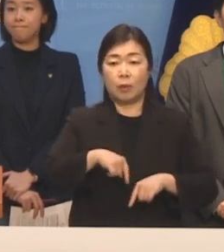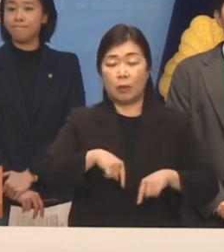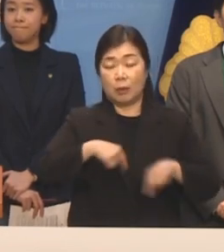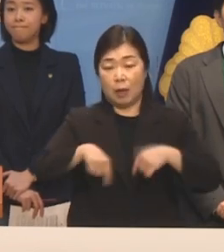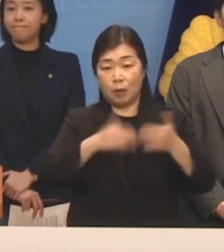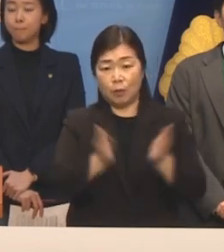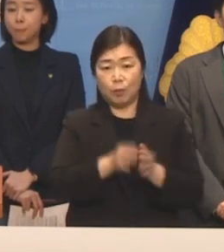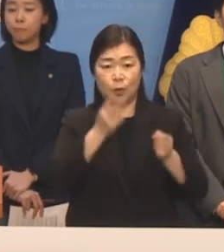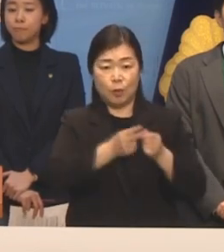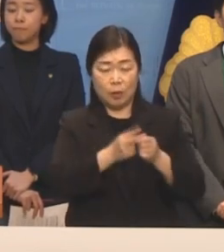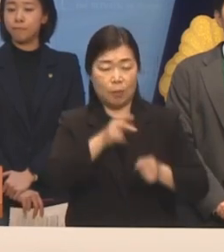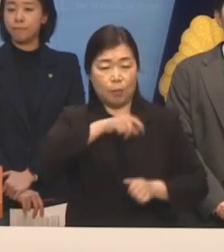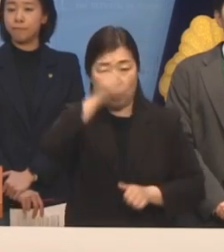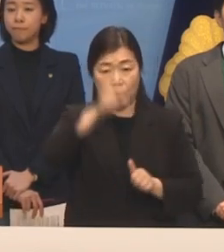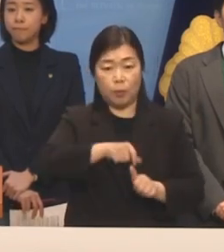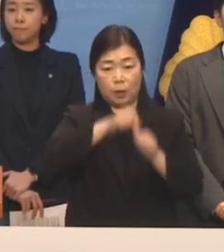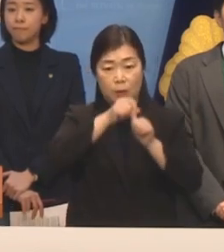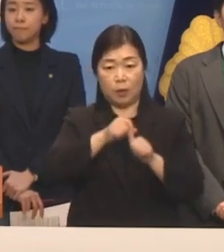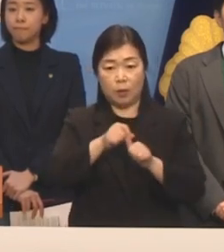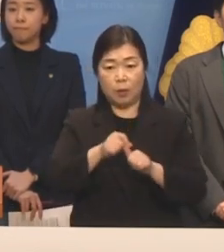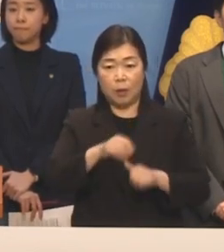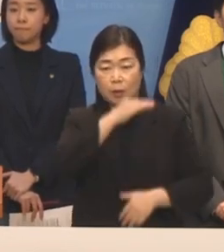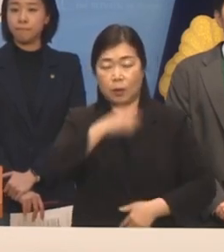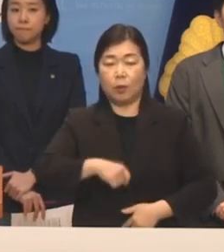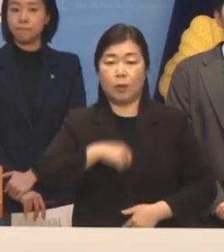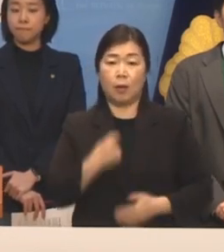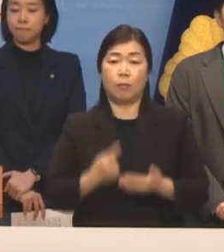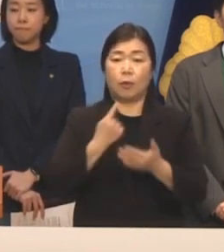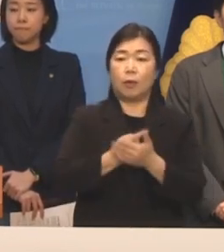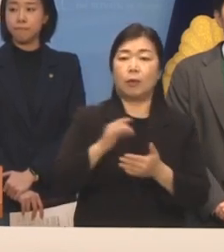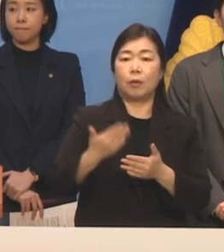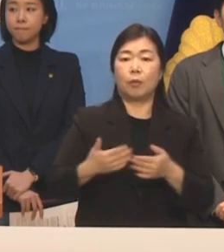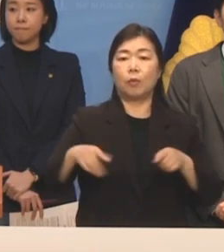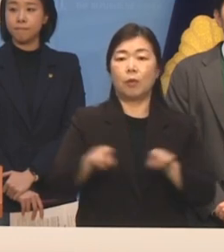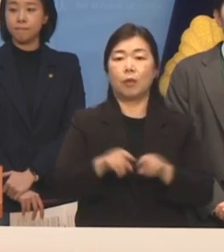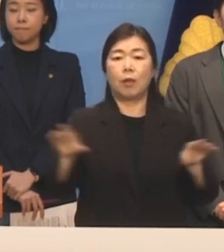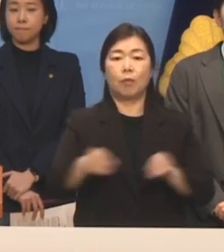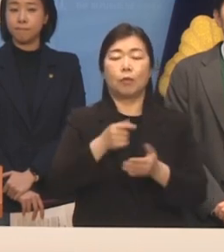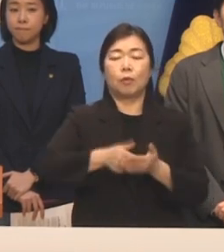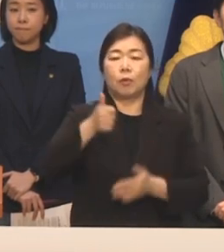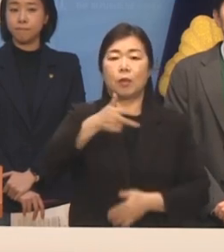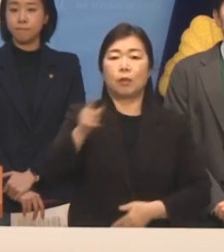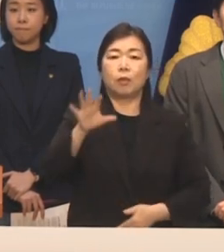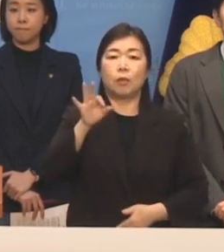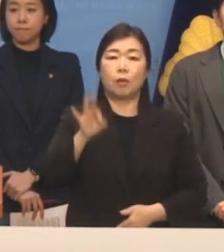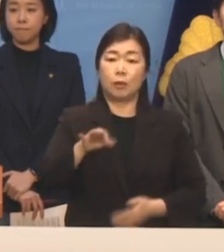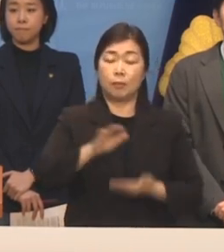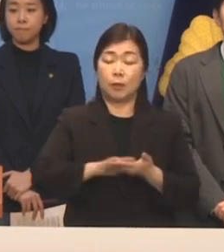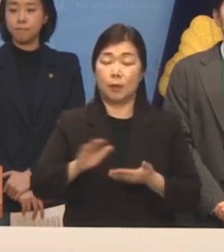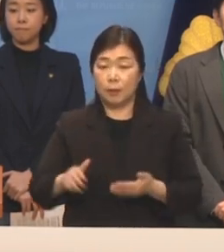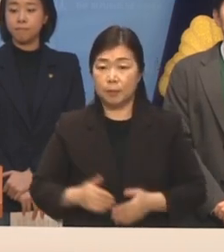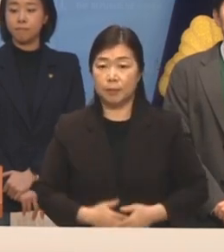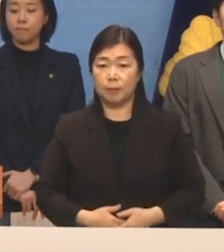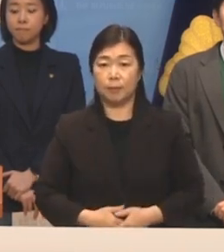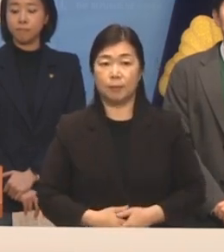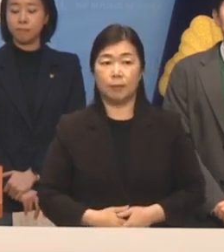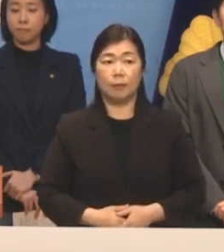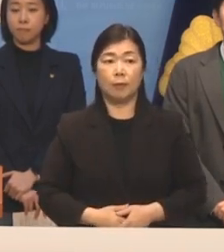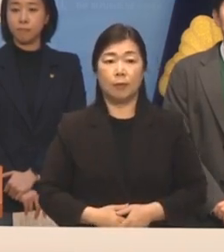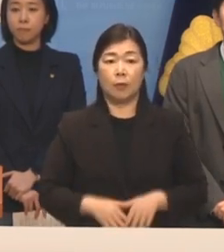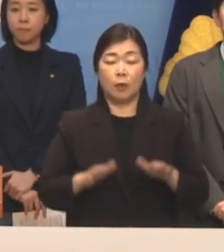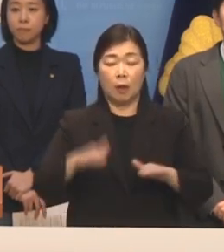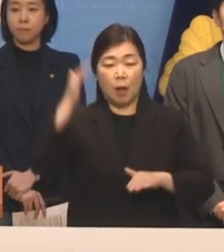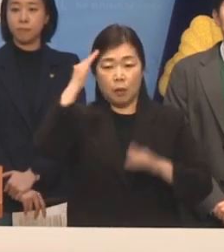2순위로 선출되어 녹색정의당에 합류하게 된 녹색정의당 공동사무총장 정유현입니다. 저는 오늘